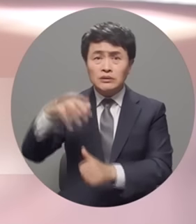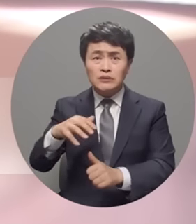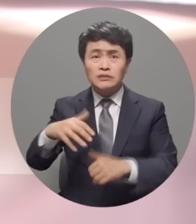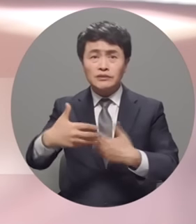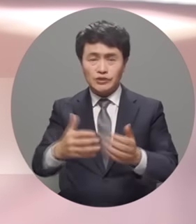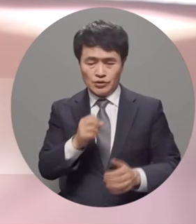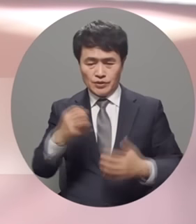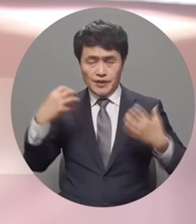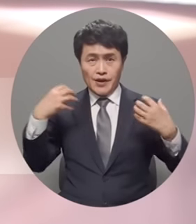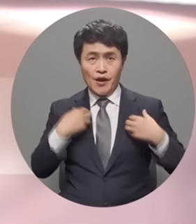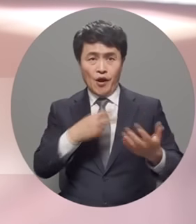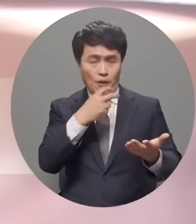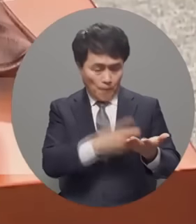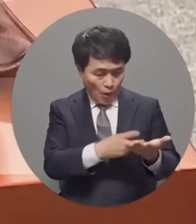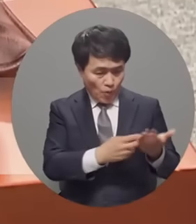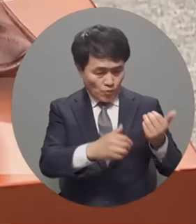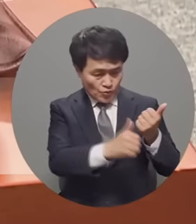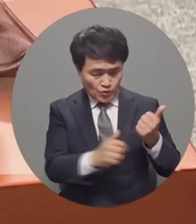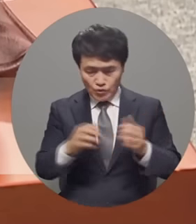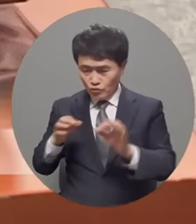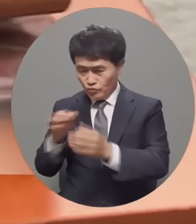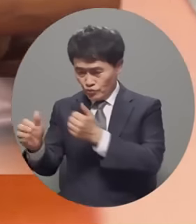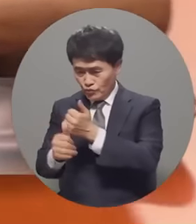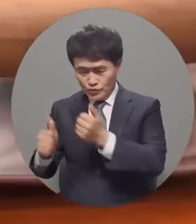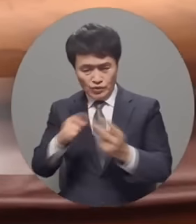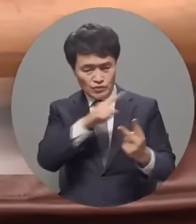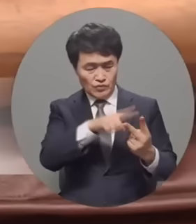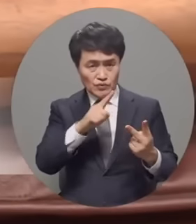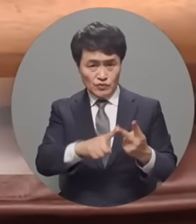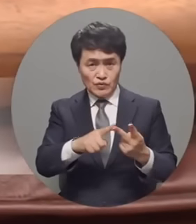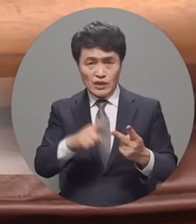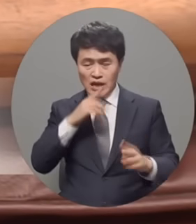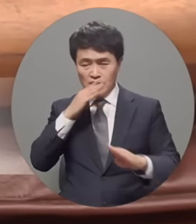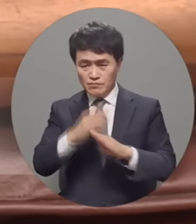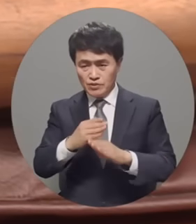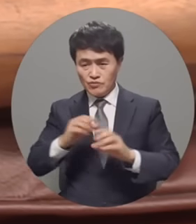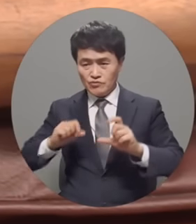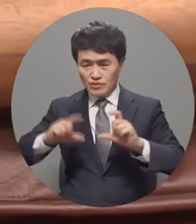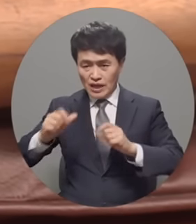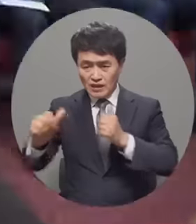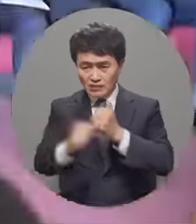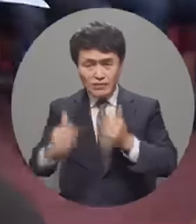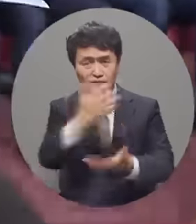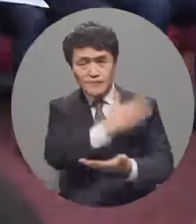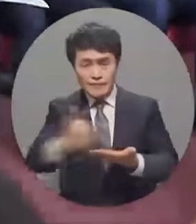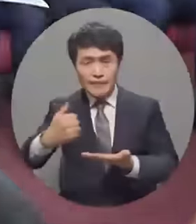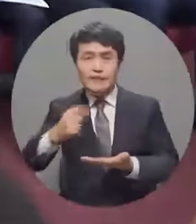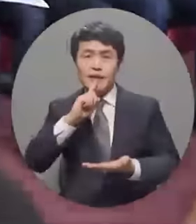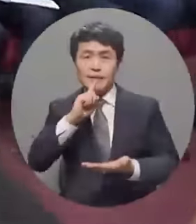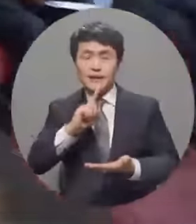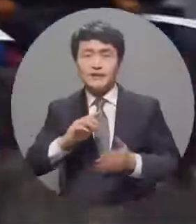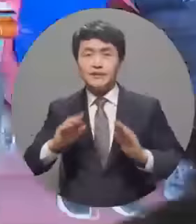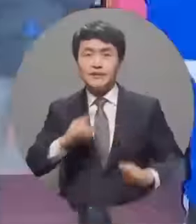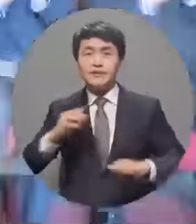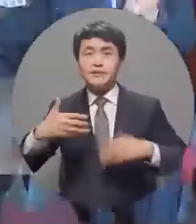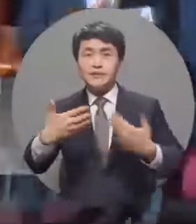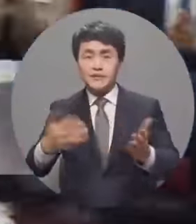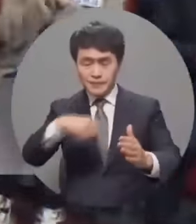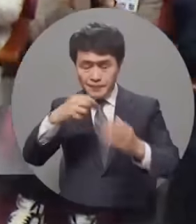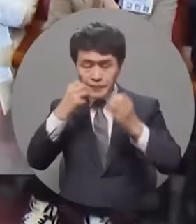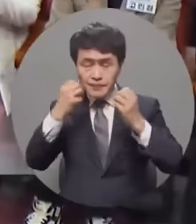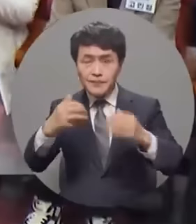맡아온 법사위원장과 운영위원장도 다수당인 민주당이 갖겠다고 공언했습니다. 민주당은 새 원내